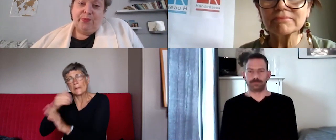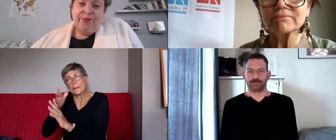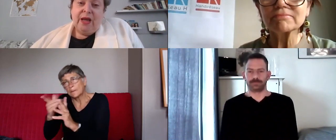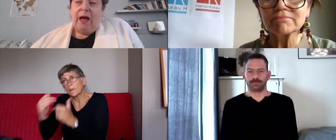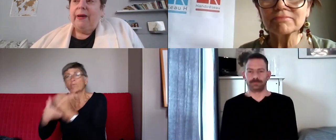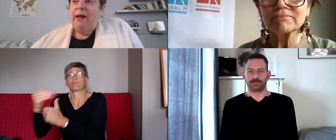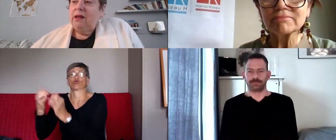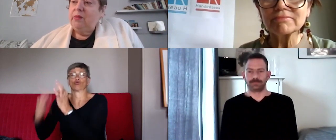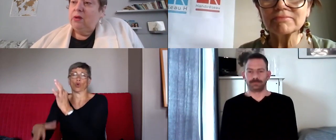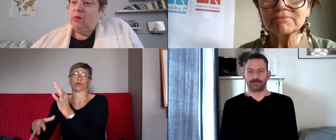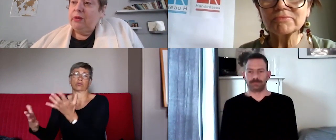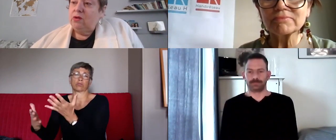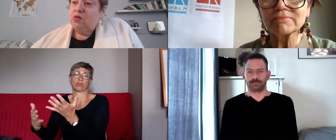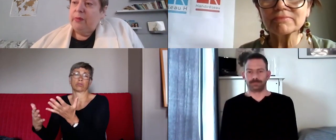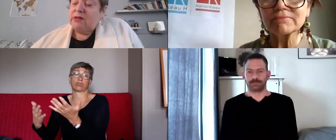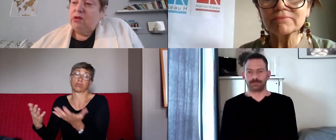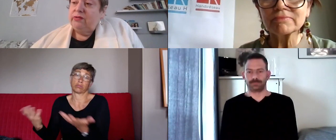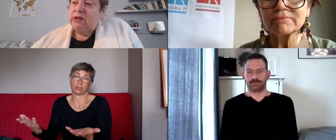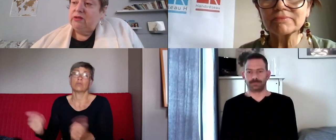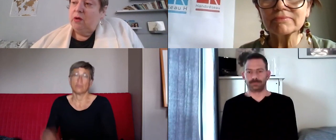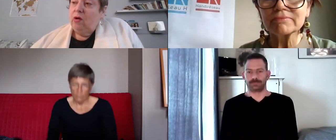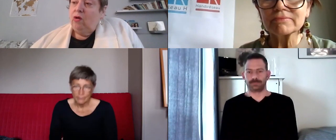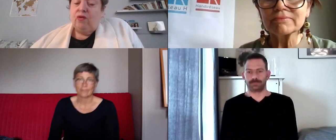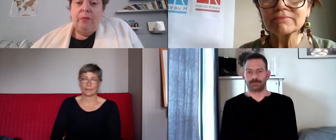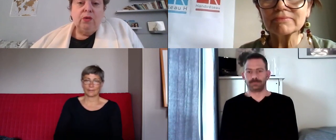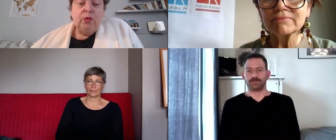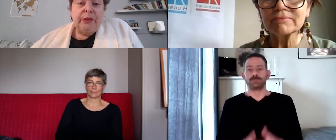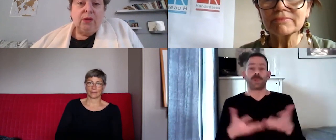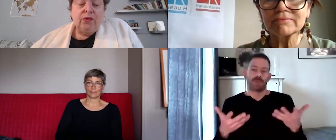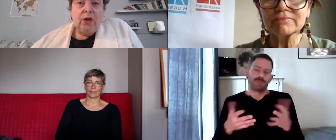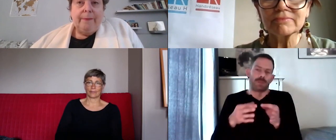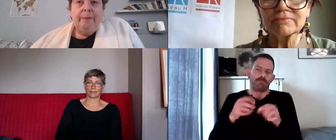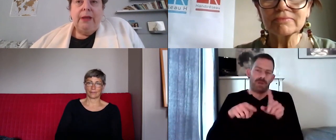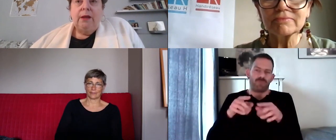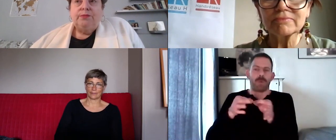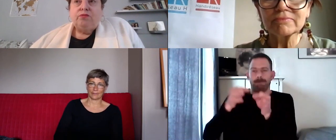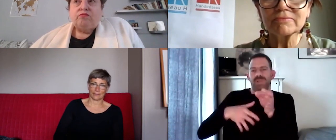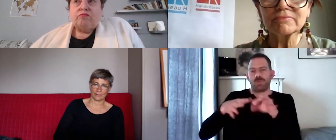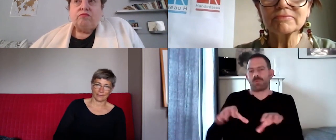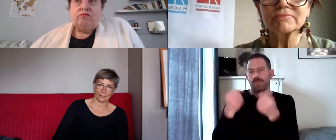solutions. Après, il y a des bilans de compétences où les personnes, effectivement, font un bilan de compétences, mais